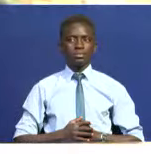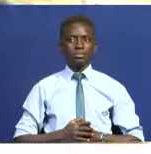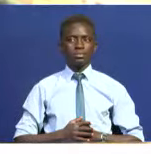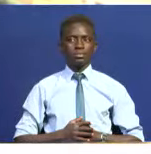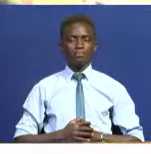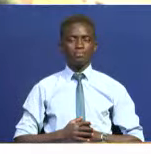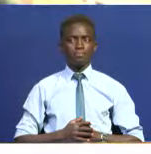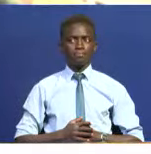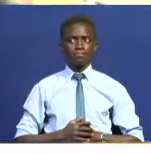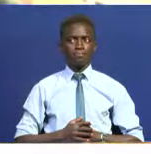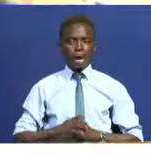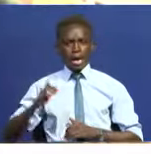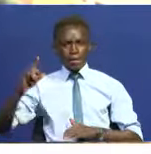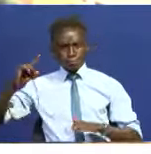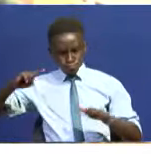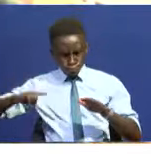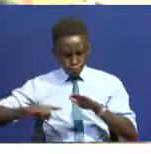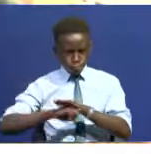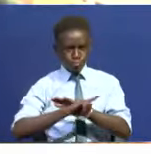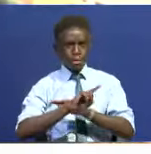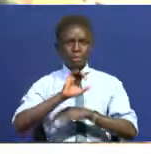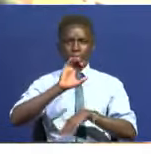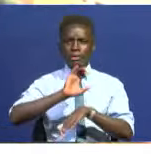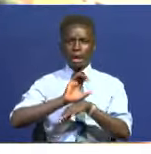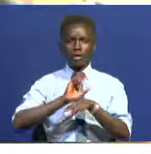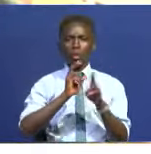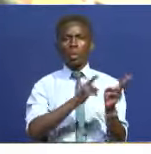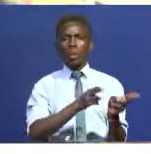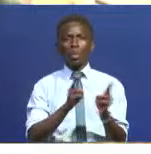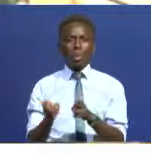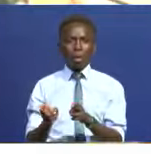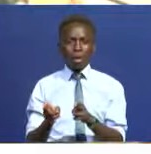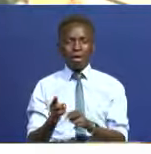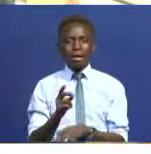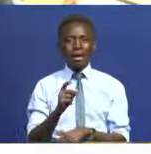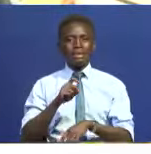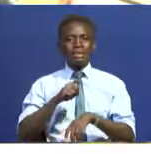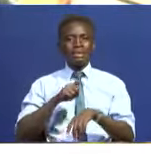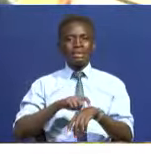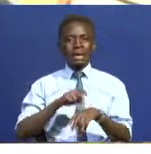Nilikuja kanisa kama kawaida, tukianza second service.